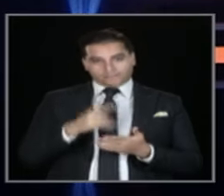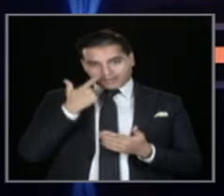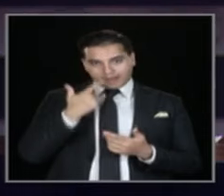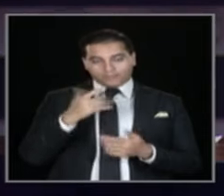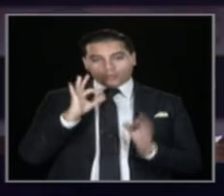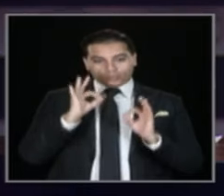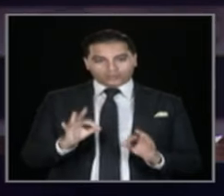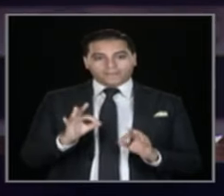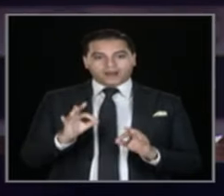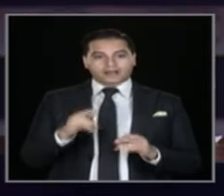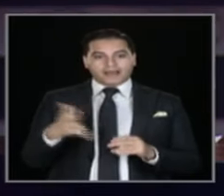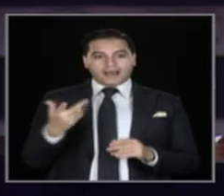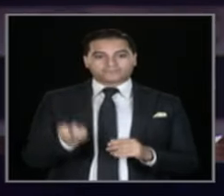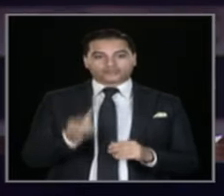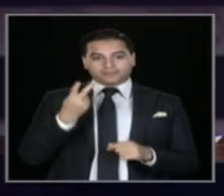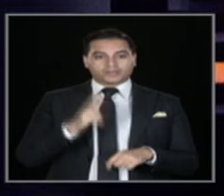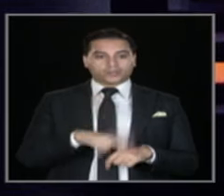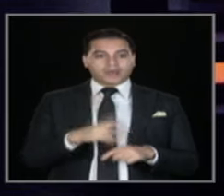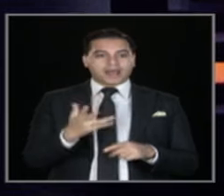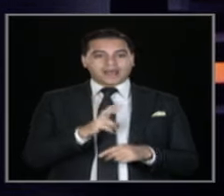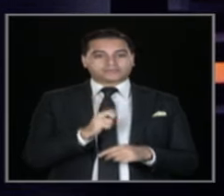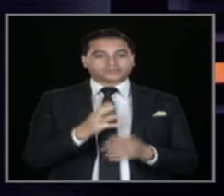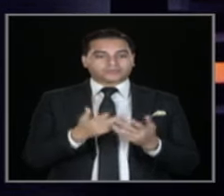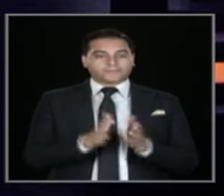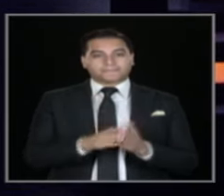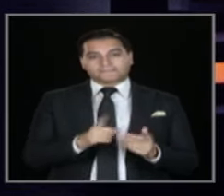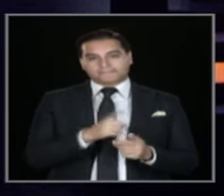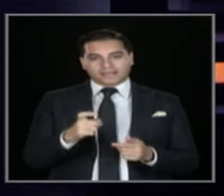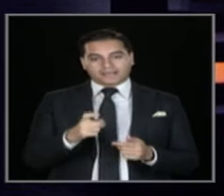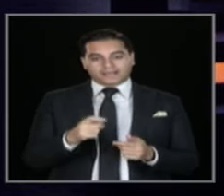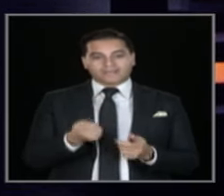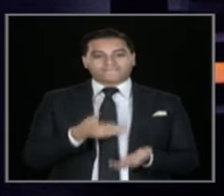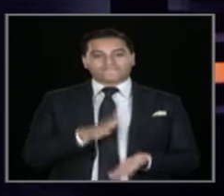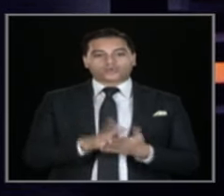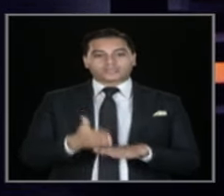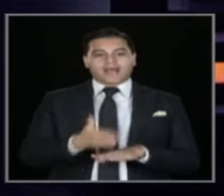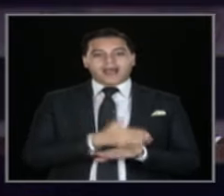وطبعاً 75 و25 100 نفس قبل الفقرة الأخيرة.